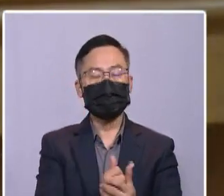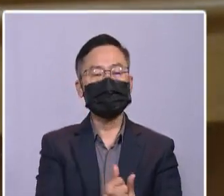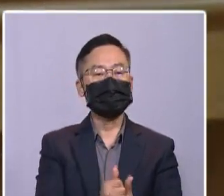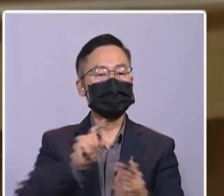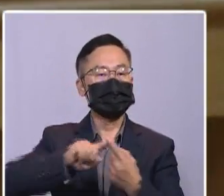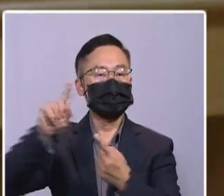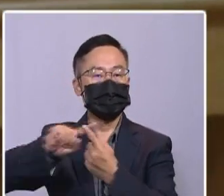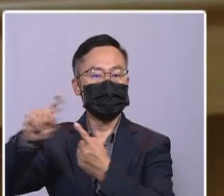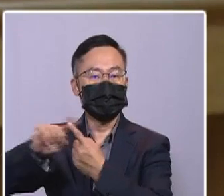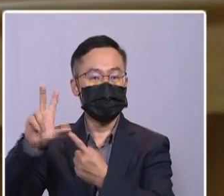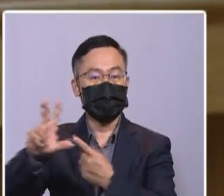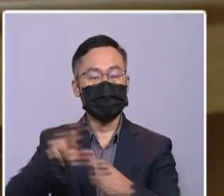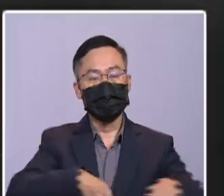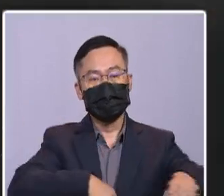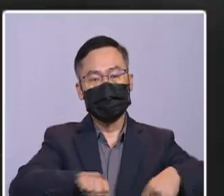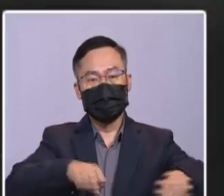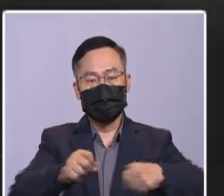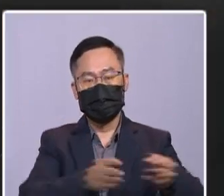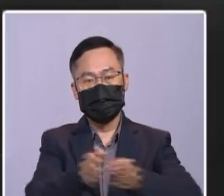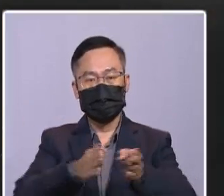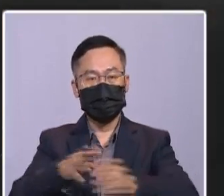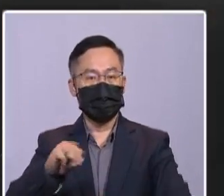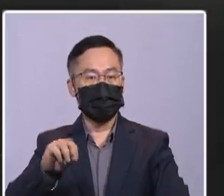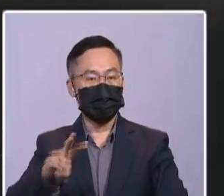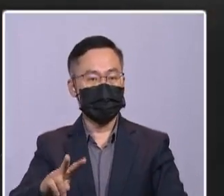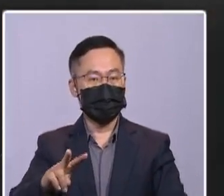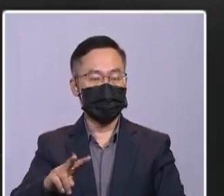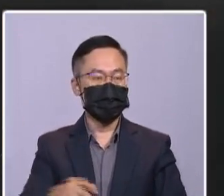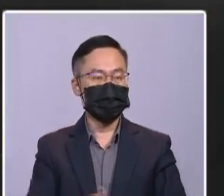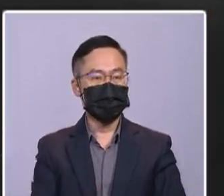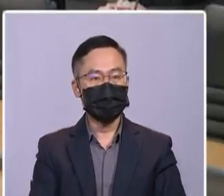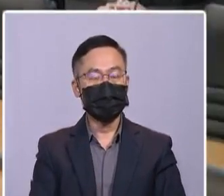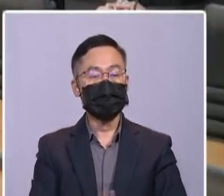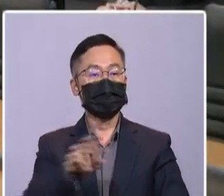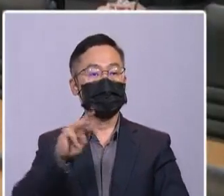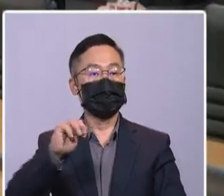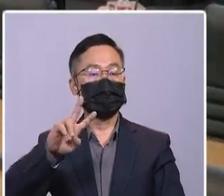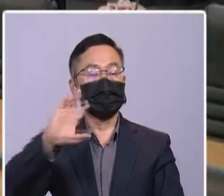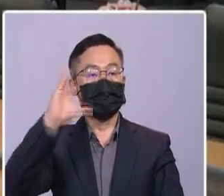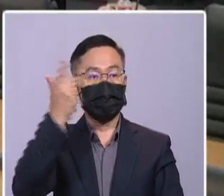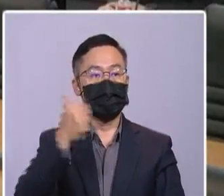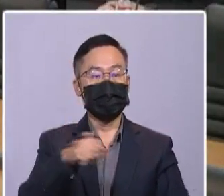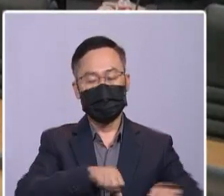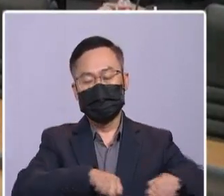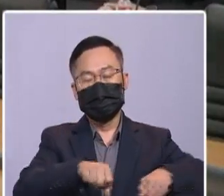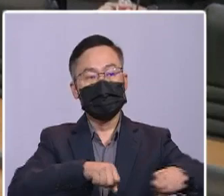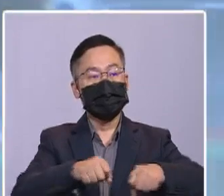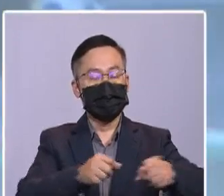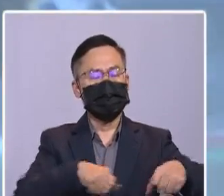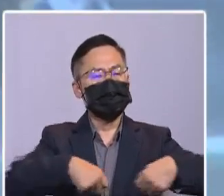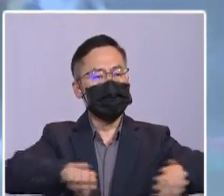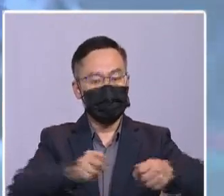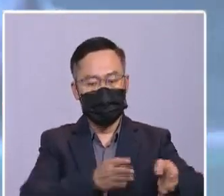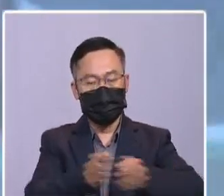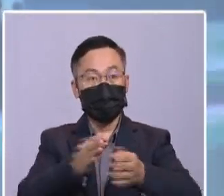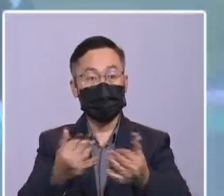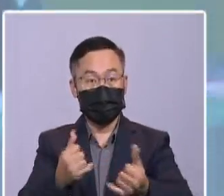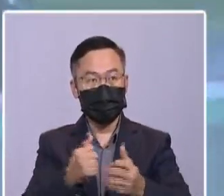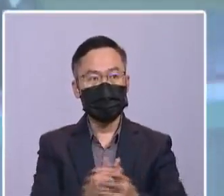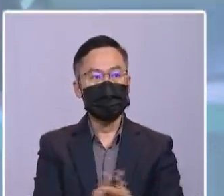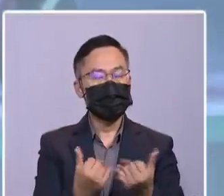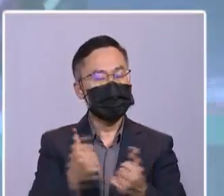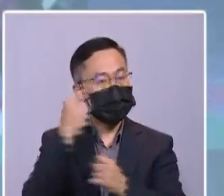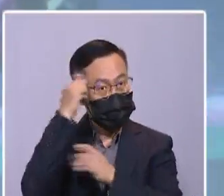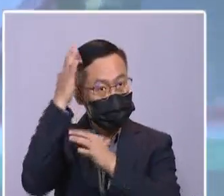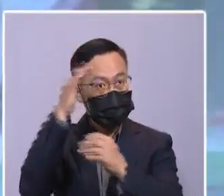3โพเดียมในศึกจักรยานยนต์ทางเรียบชิงแชมป์โลกรุ่นโมโตทูนะครับโดยธรรมมนตรีว่าการกระทรวงท่องเที่ยวและกีฬาก็หวังให้กล้องสมเกียรตินะครับ